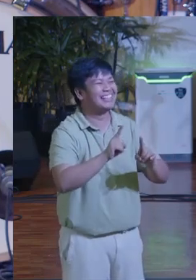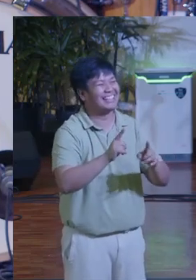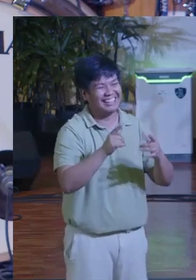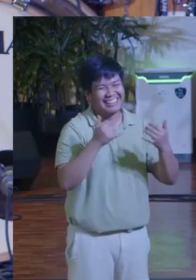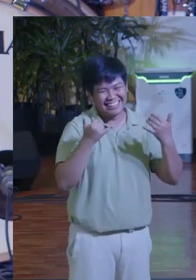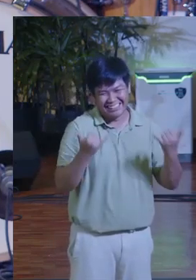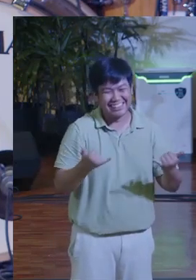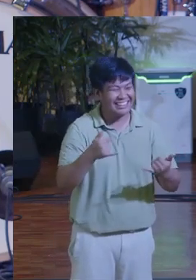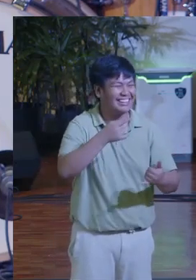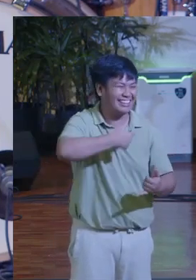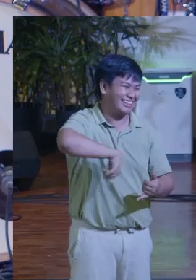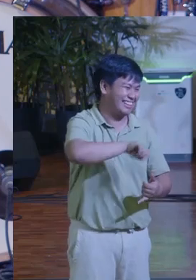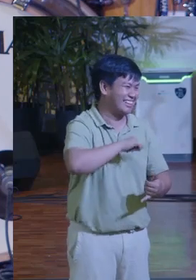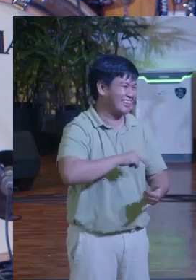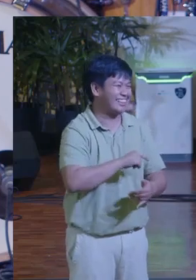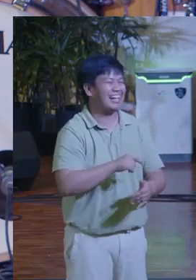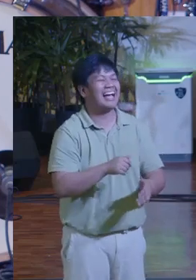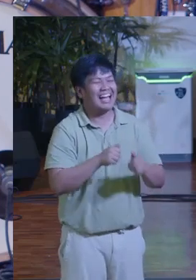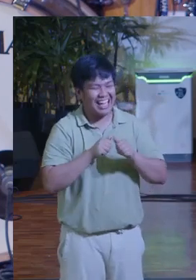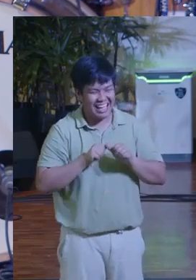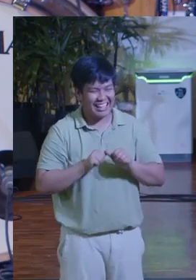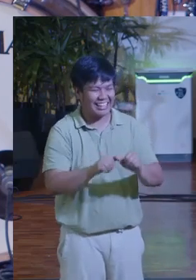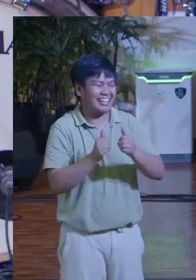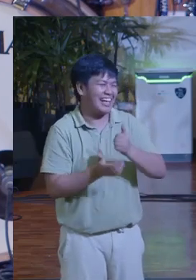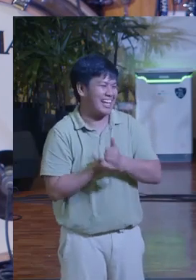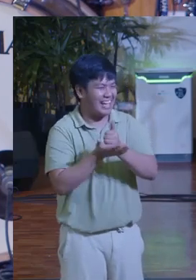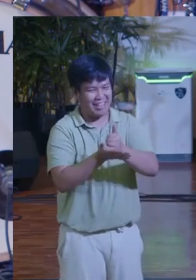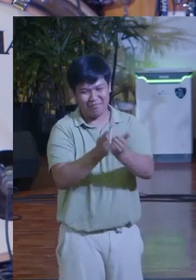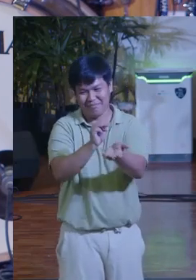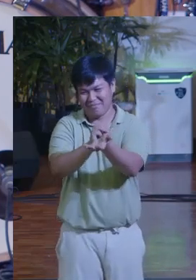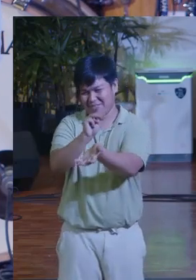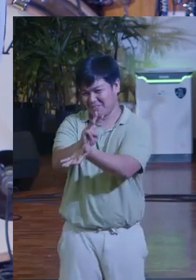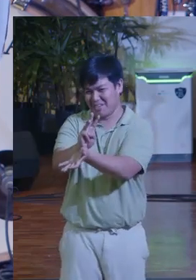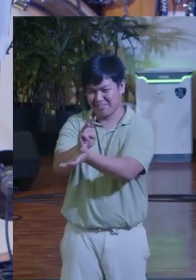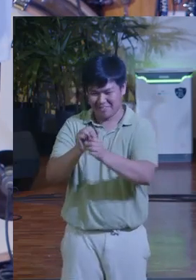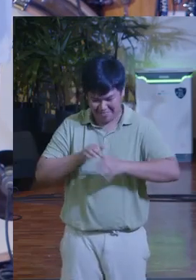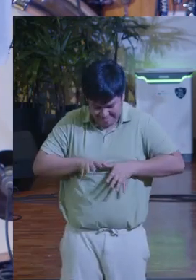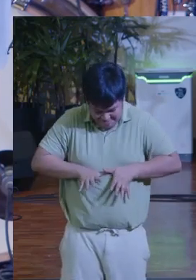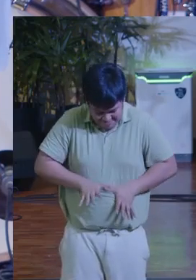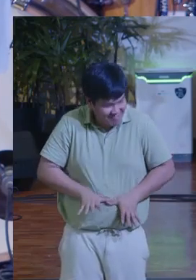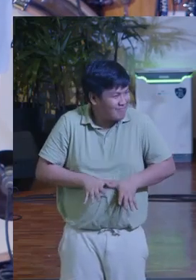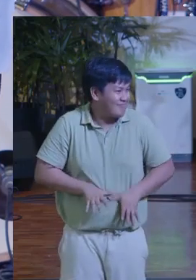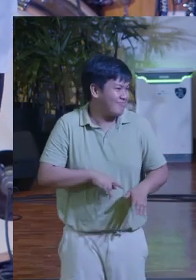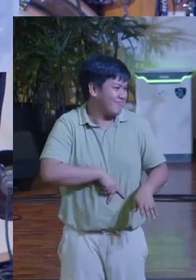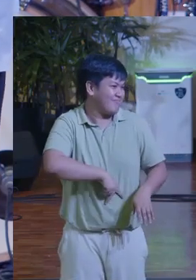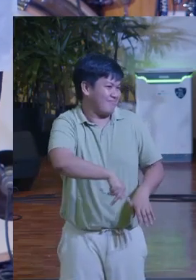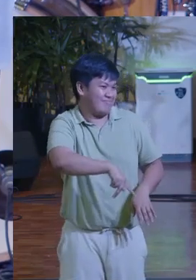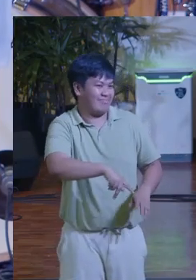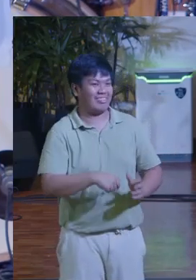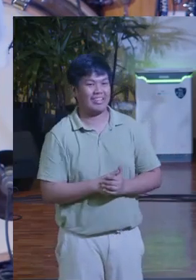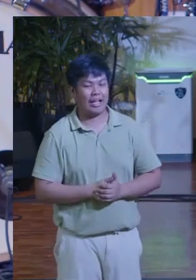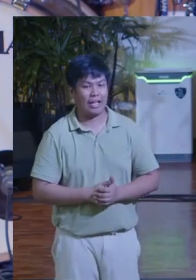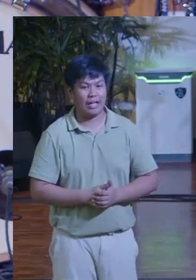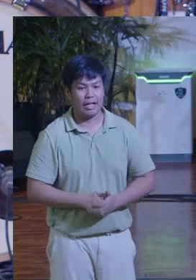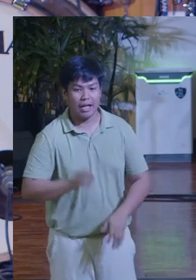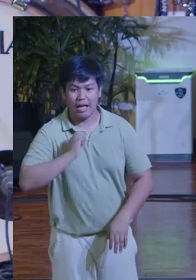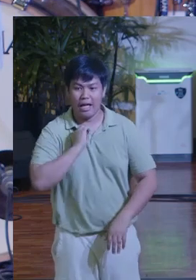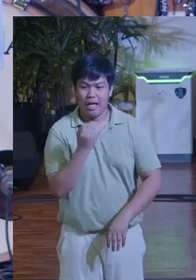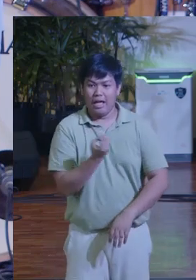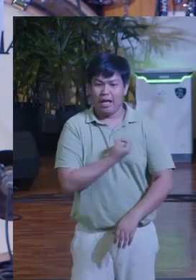pagpapaanak. So, ang komadronang may takot sa Diyos. Ang ating pong teksto ay